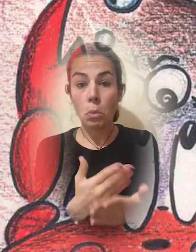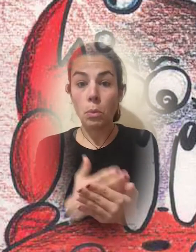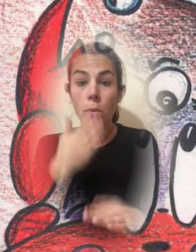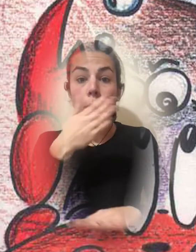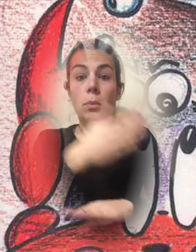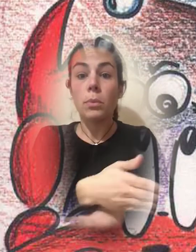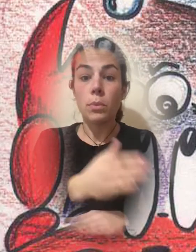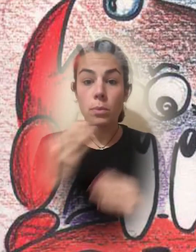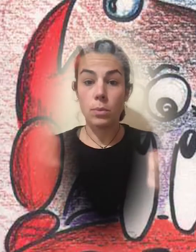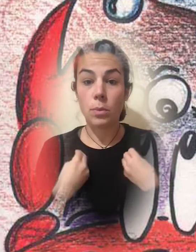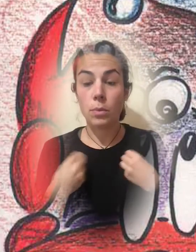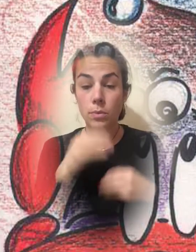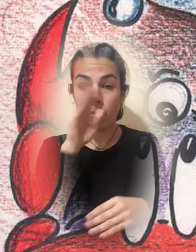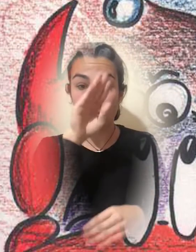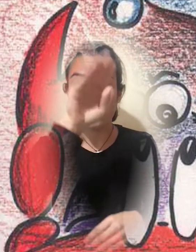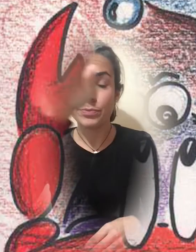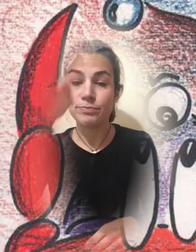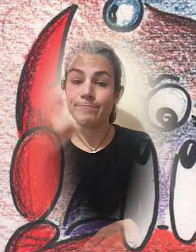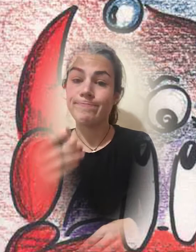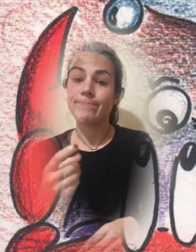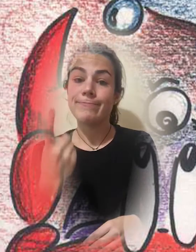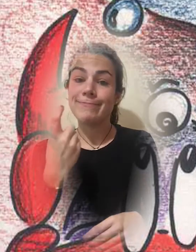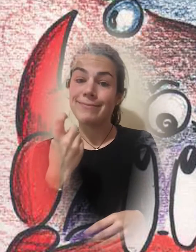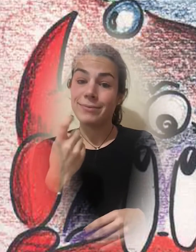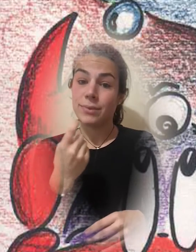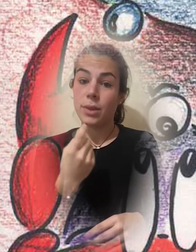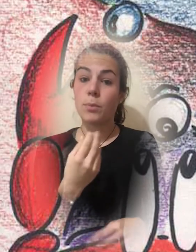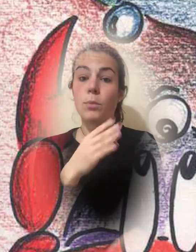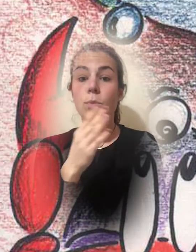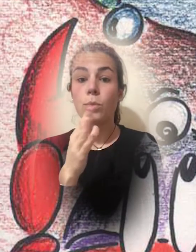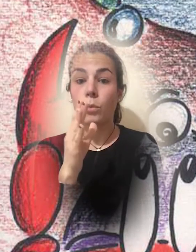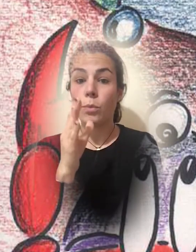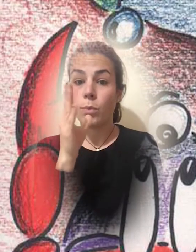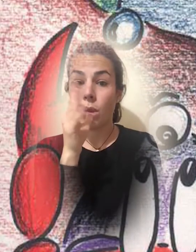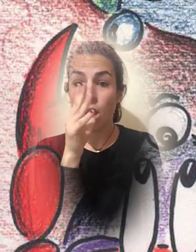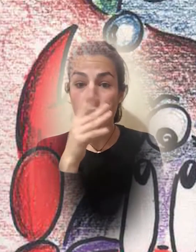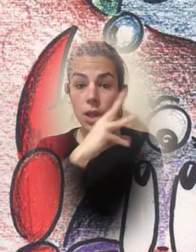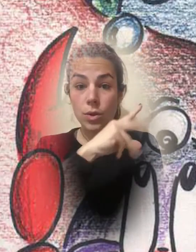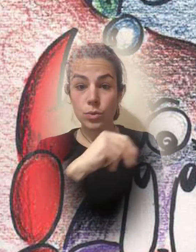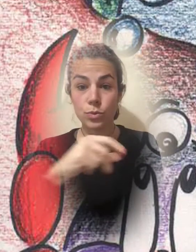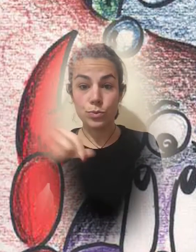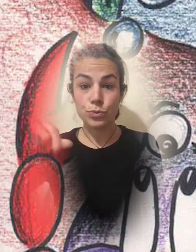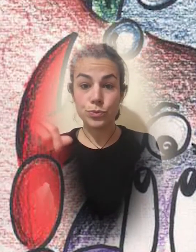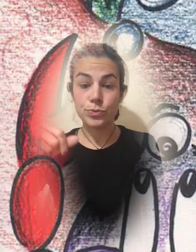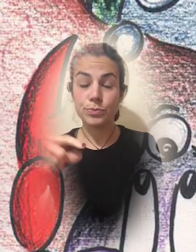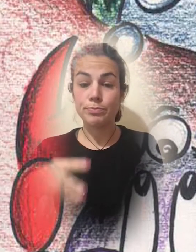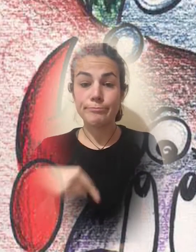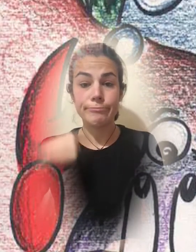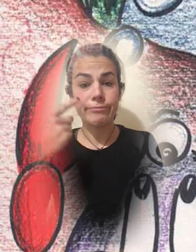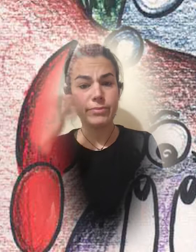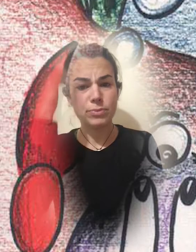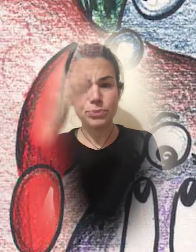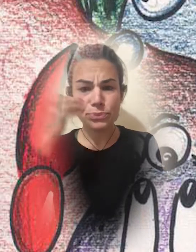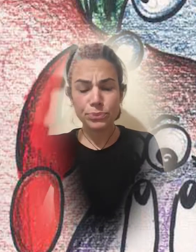mar, però trobava faltar el sol. Va provar d'anar a viure a la muntanya, però no podia